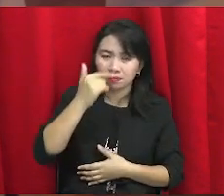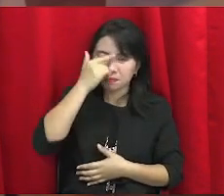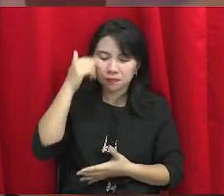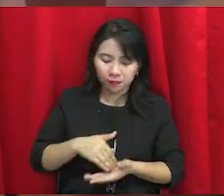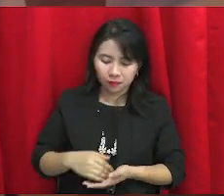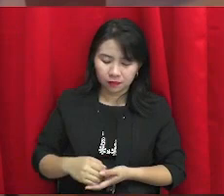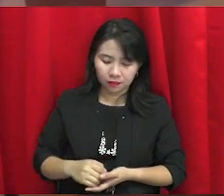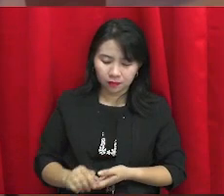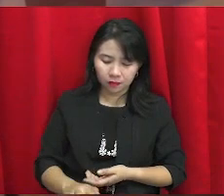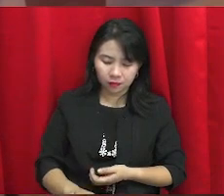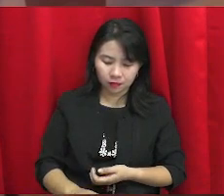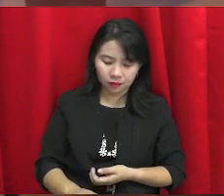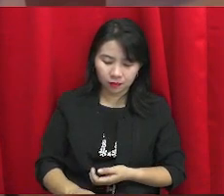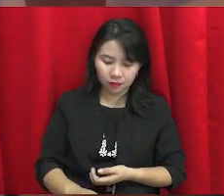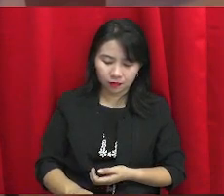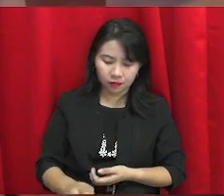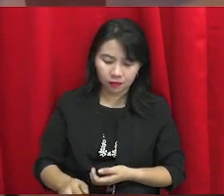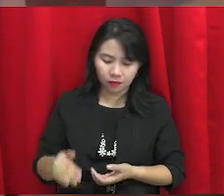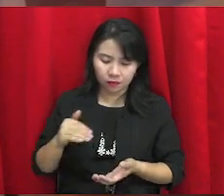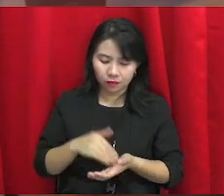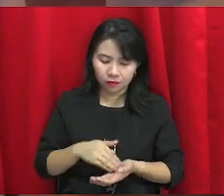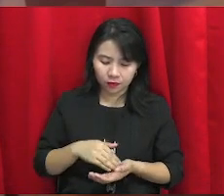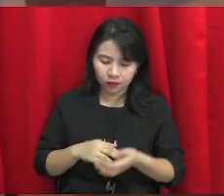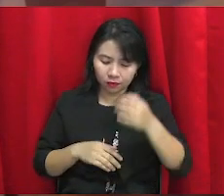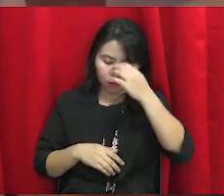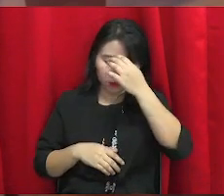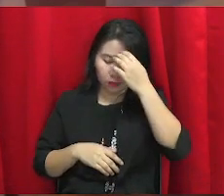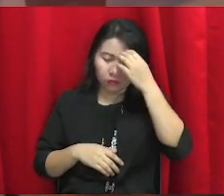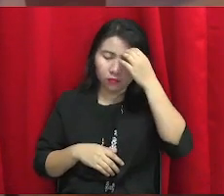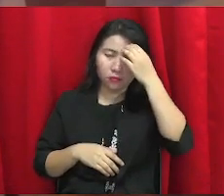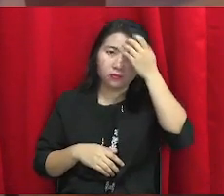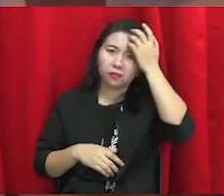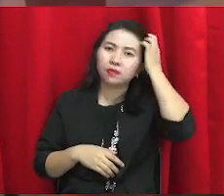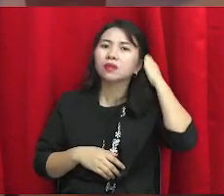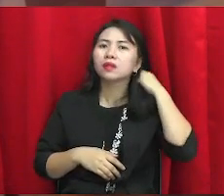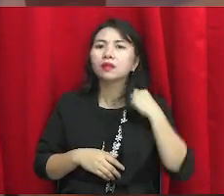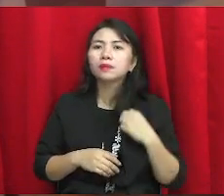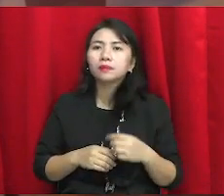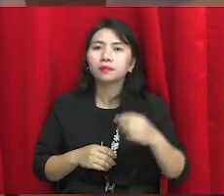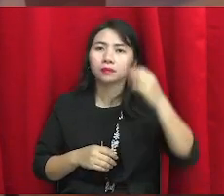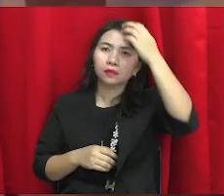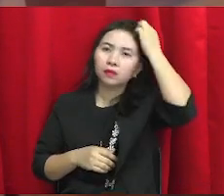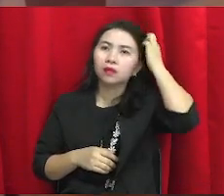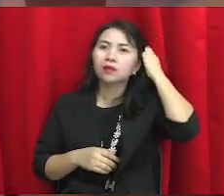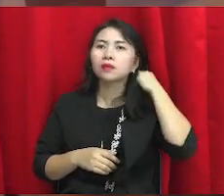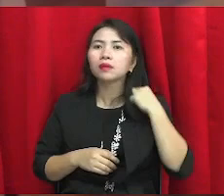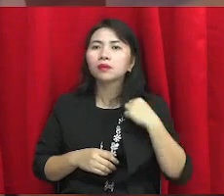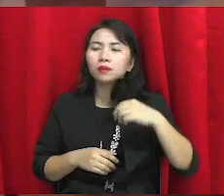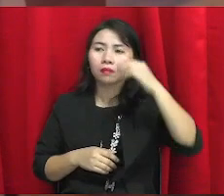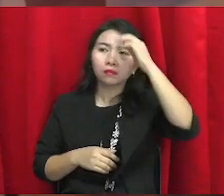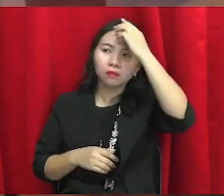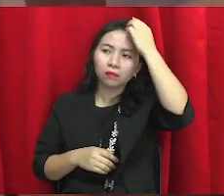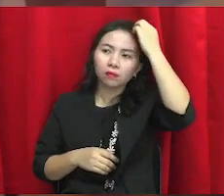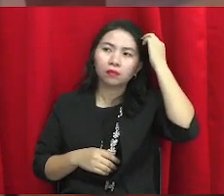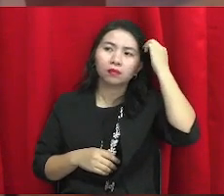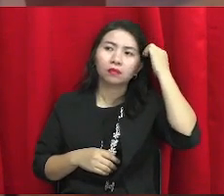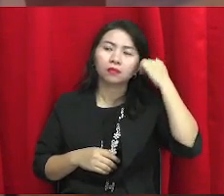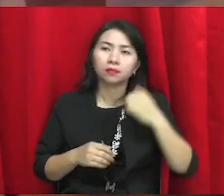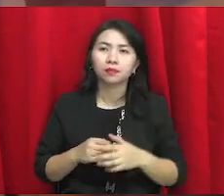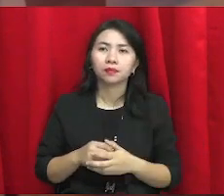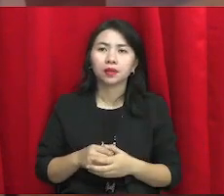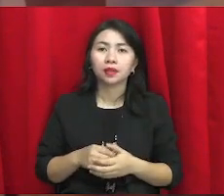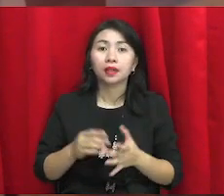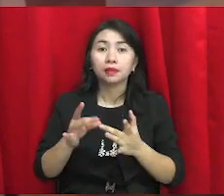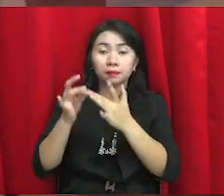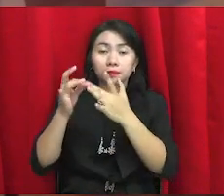kagaya ng sinabi ni Sir Joe, gusto ko po na makialam, sabihin, ewan ko tama yung term na, yung pastor ko sa buhay ko, lalong-lalo na sa